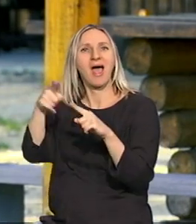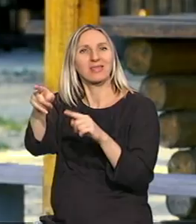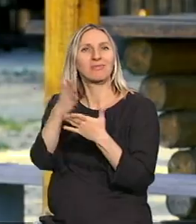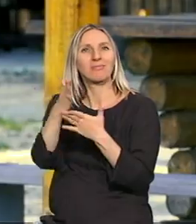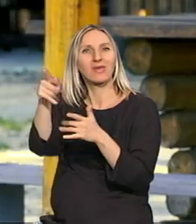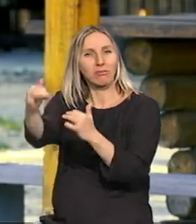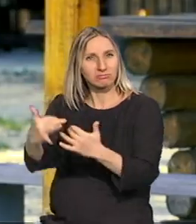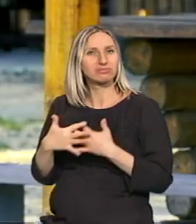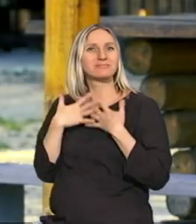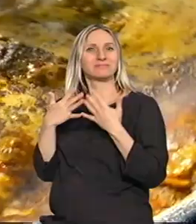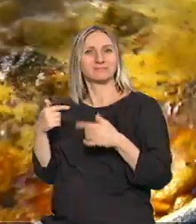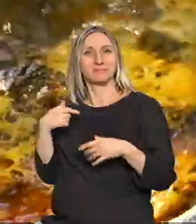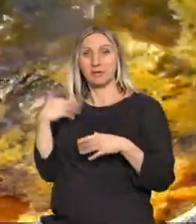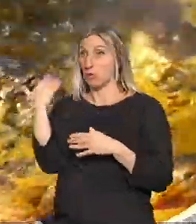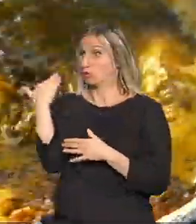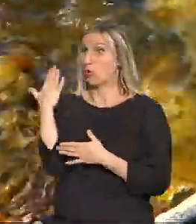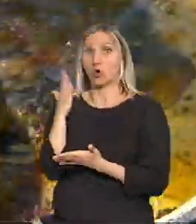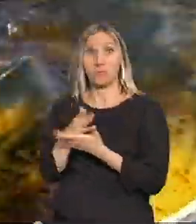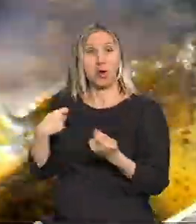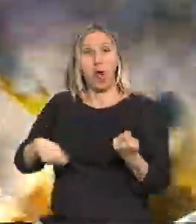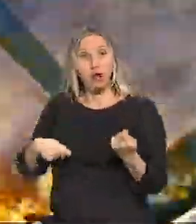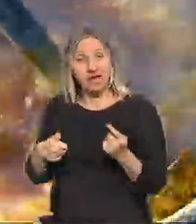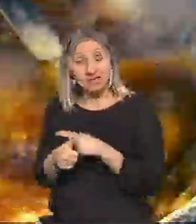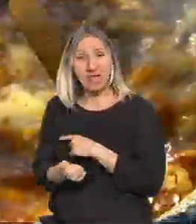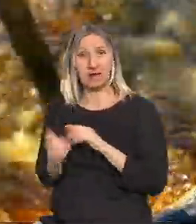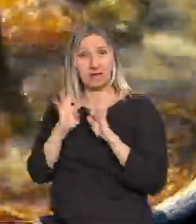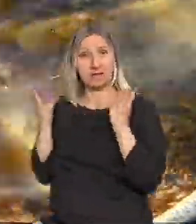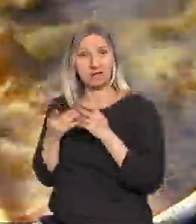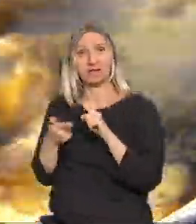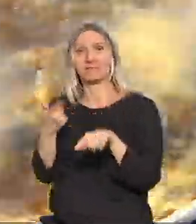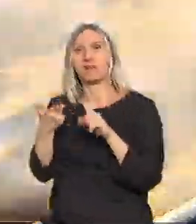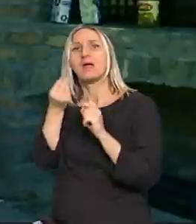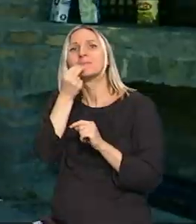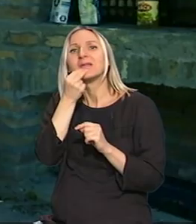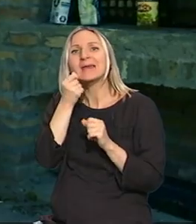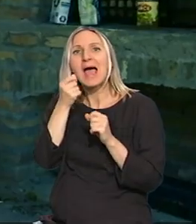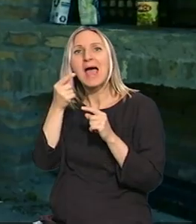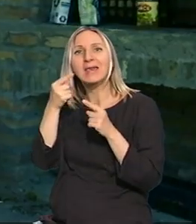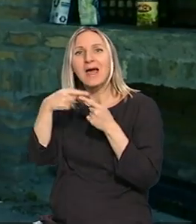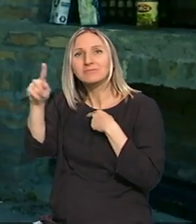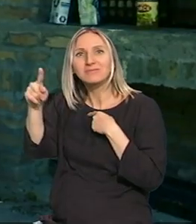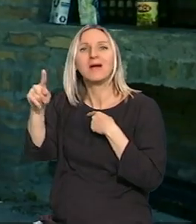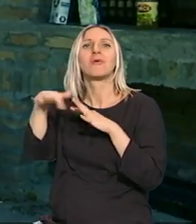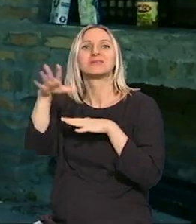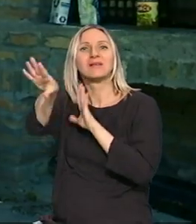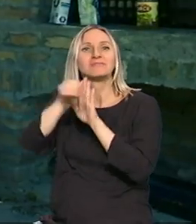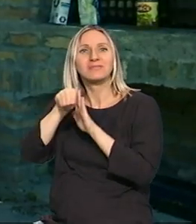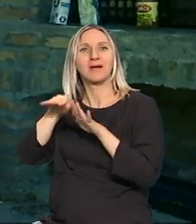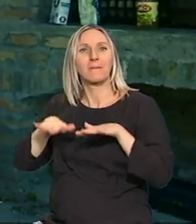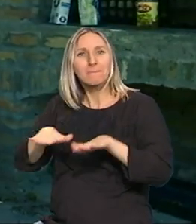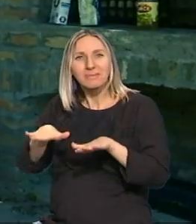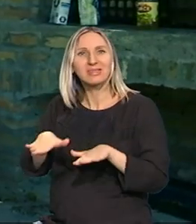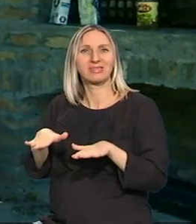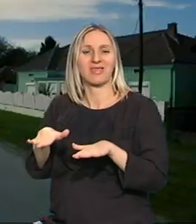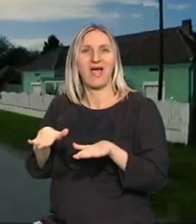do skoro, što kaže. Imali smo onda jela banatska, štrudle, pite i to ostalo, to je